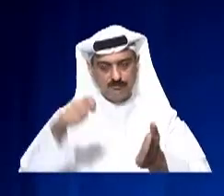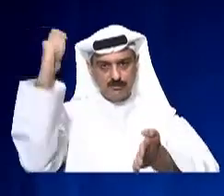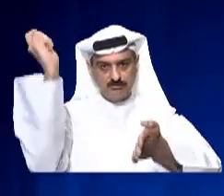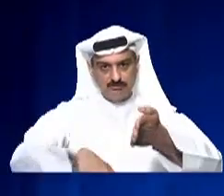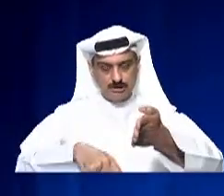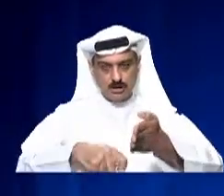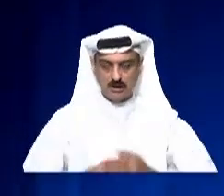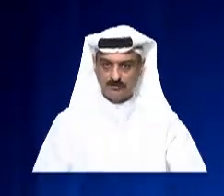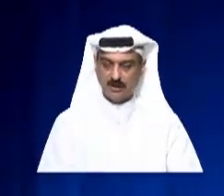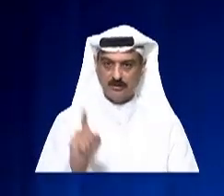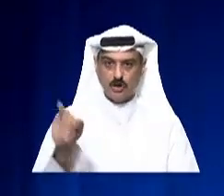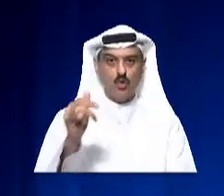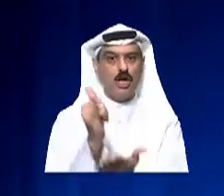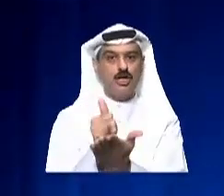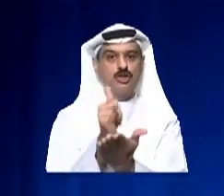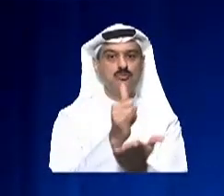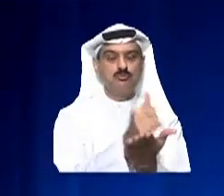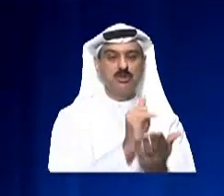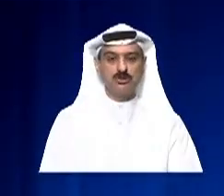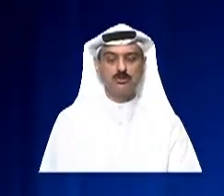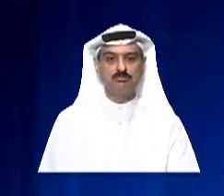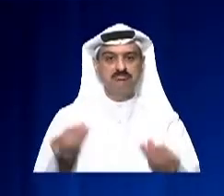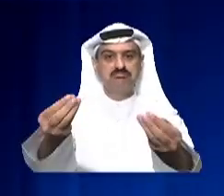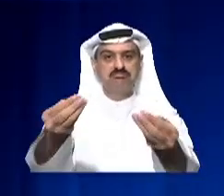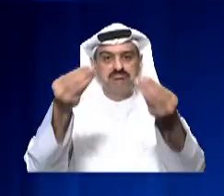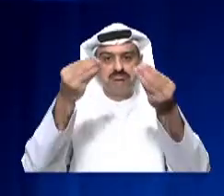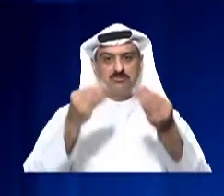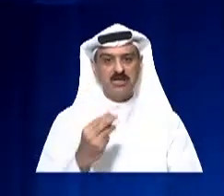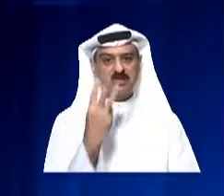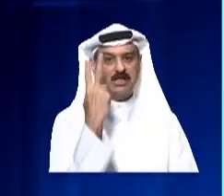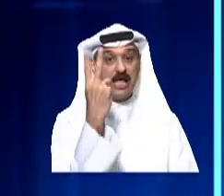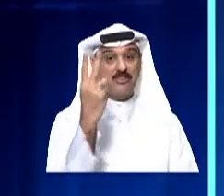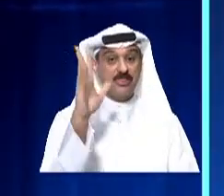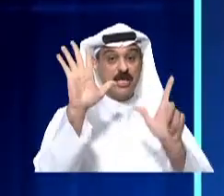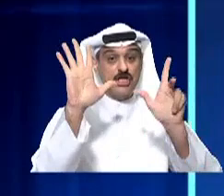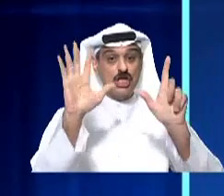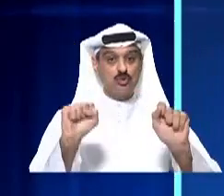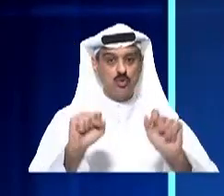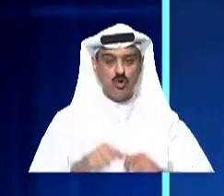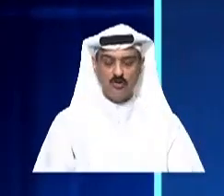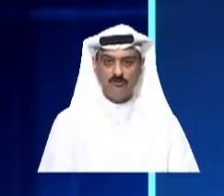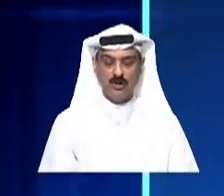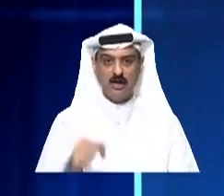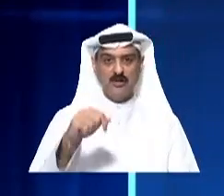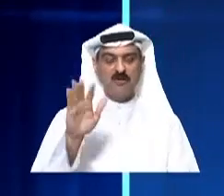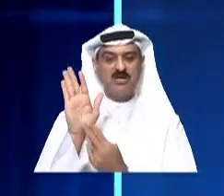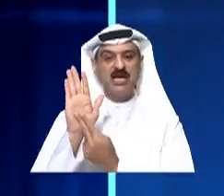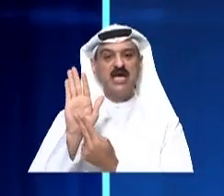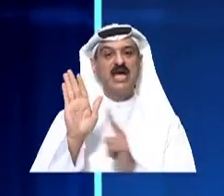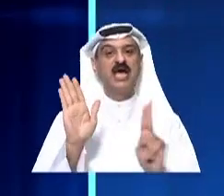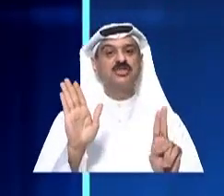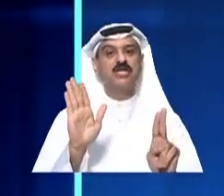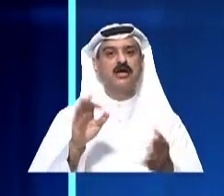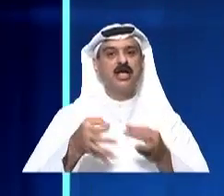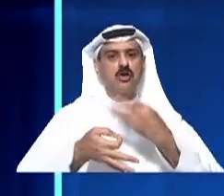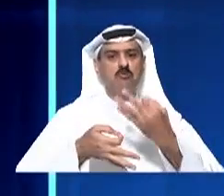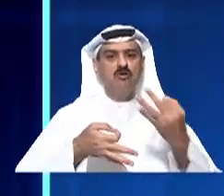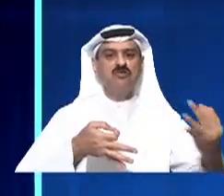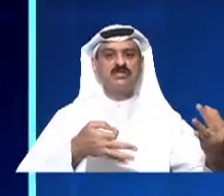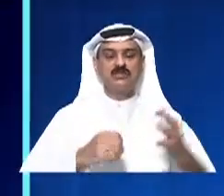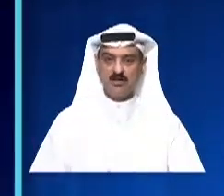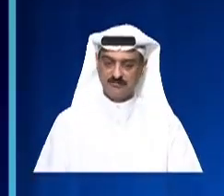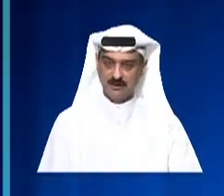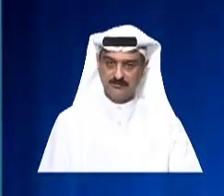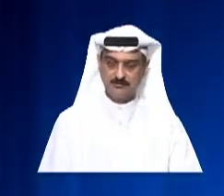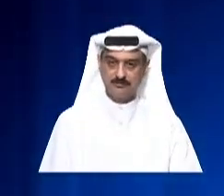المتسببين بذلك، وموافاة مجلس الوزراء خلال أسبوعين من تاريخه بتقرير مفصل يبين من